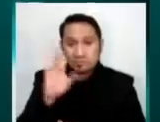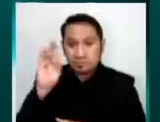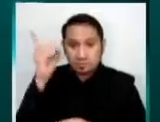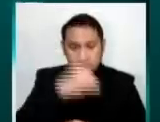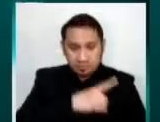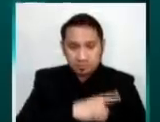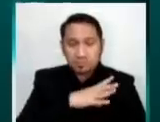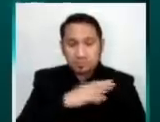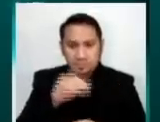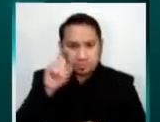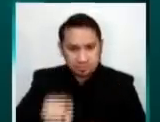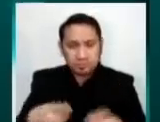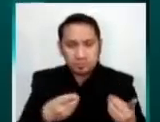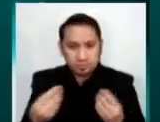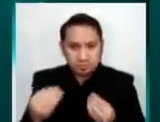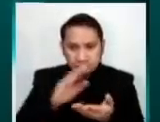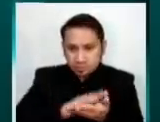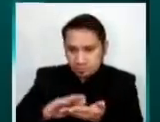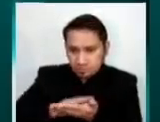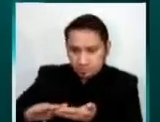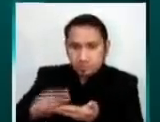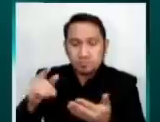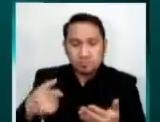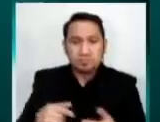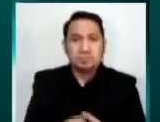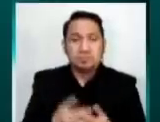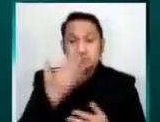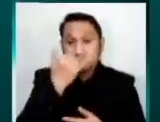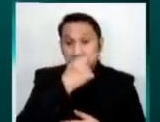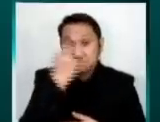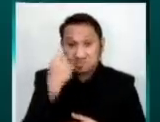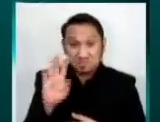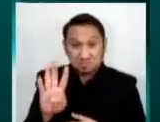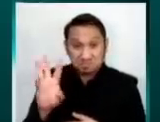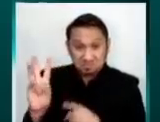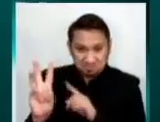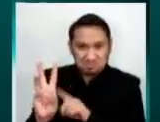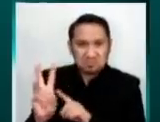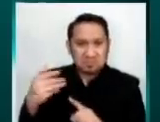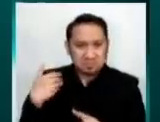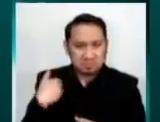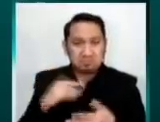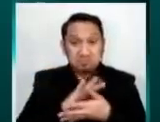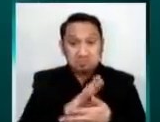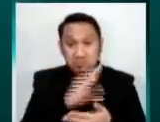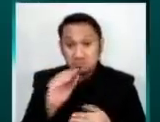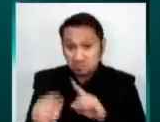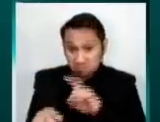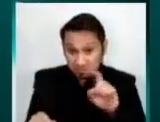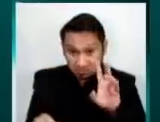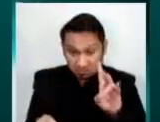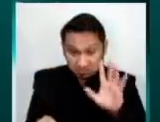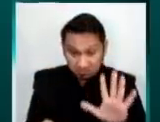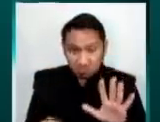malawakang disinfection. Umakyat kasi sa 46 ang mga active cases sa kanilang hanay habang 175 ng mga empleyado